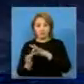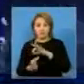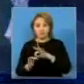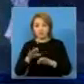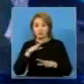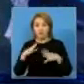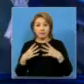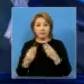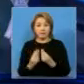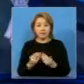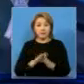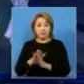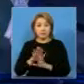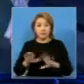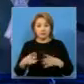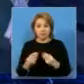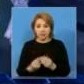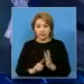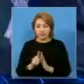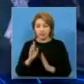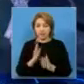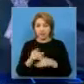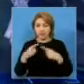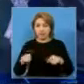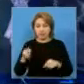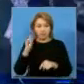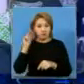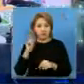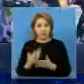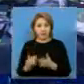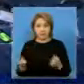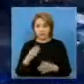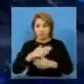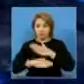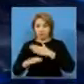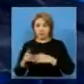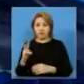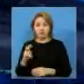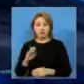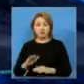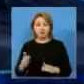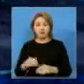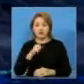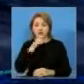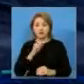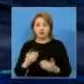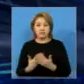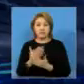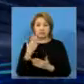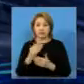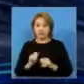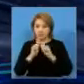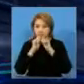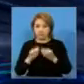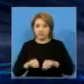көп балалы аз қамтылған отбасыларынан шыққан, ерекше оқытуды қажет ететін мүгедек 200 балаға аяз ата мен ақшақар